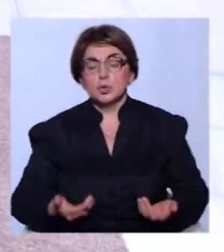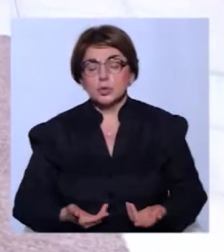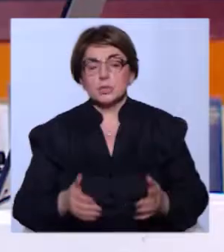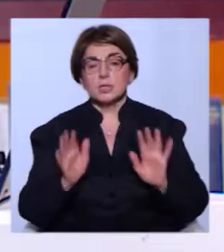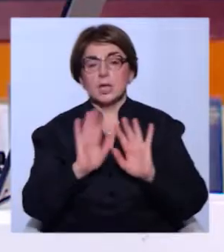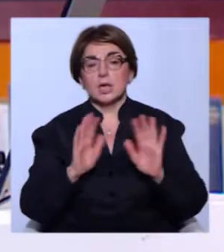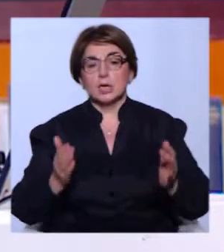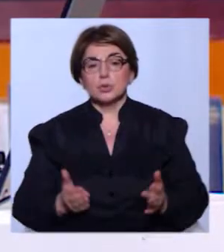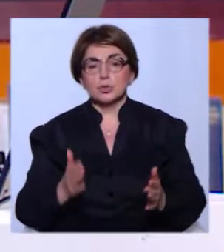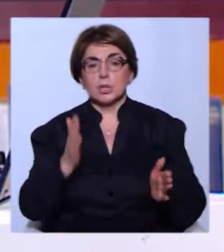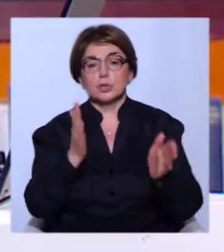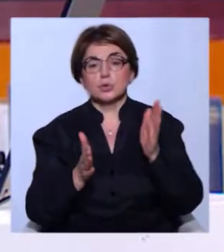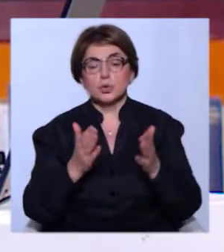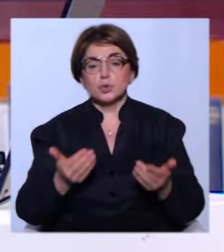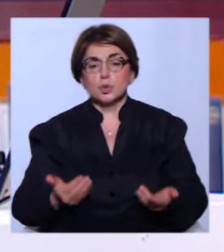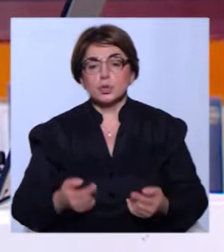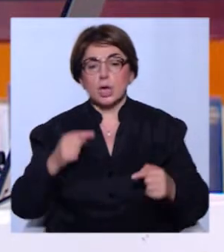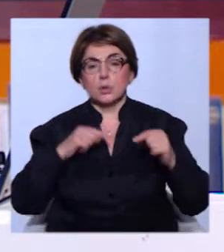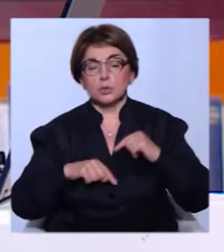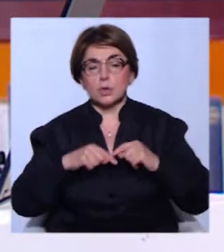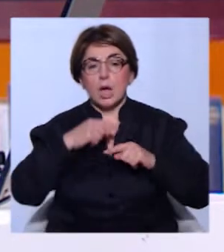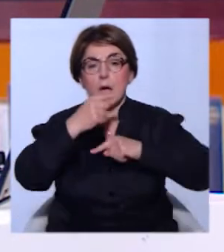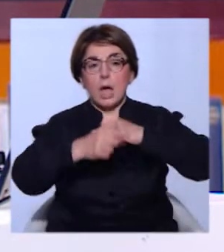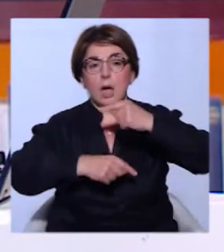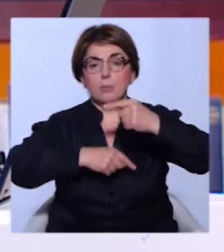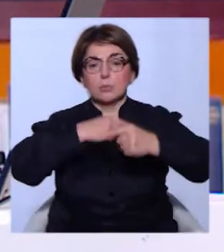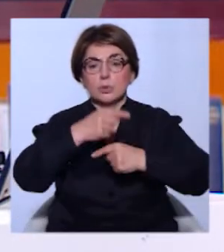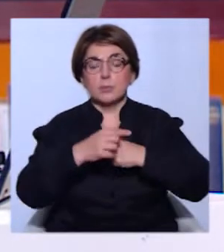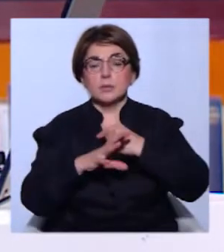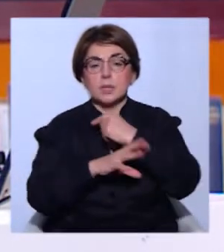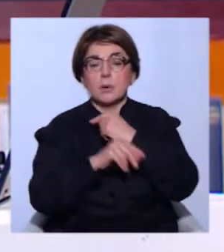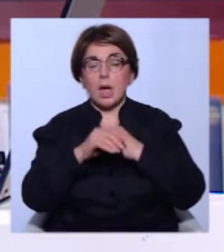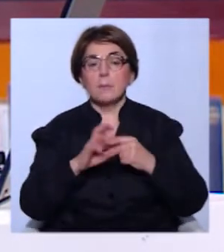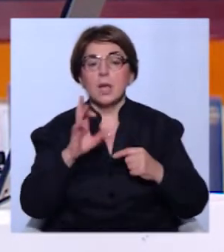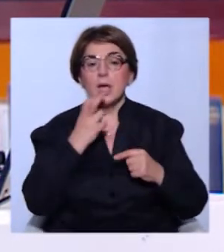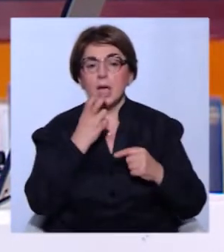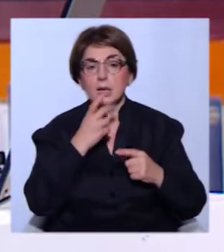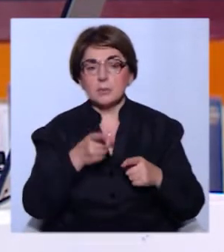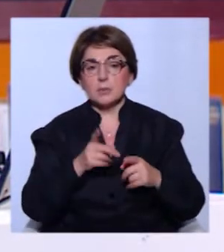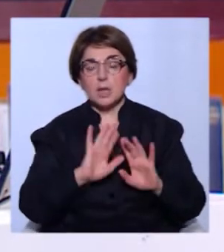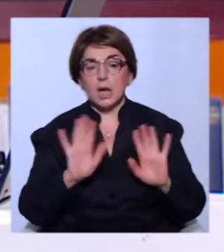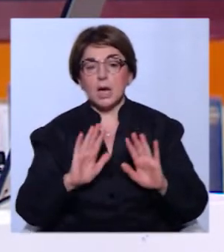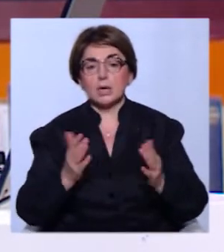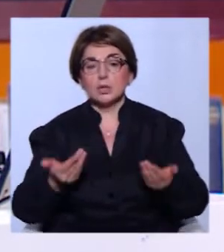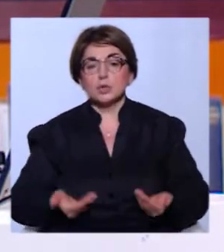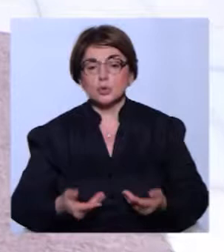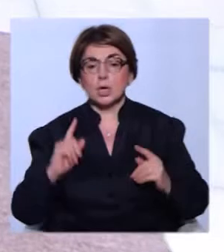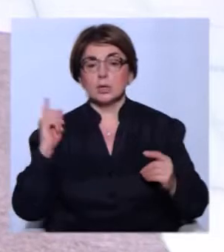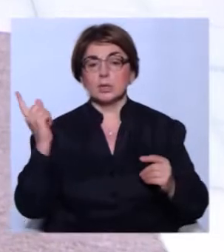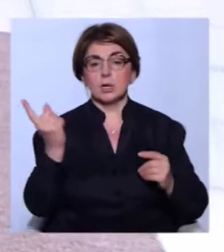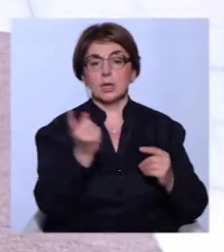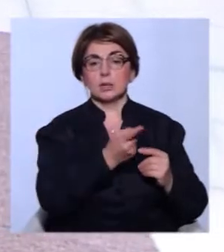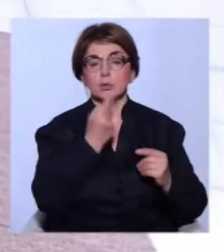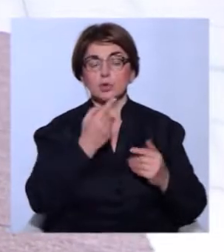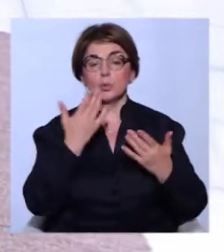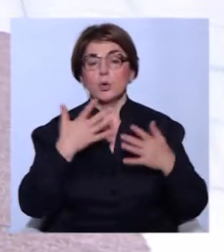შორის. ცოცხალი ორგანიზმები აბრუნებენ საბოლოოდ ამ ელემენტებს არაცოცხალ გარემოში, რომელიც